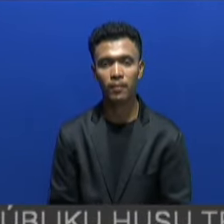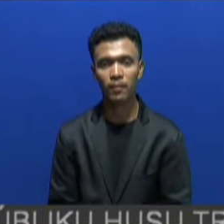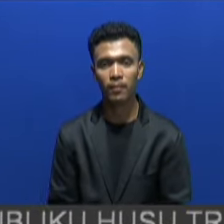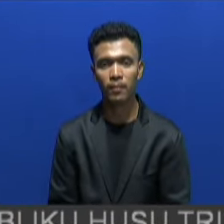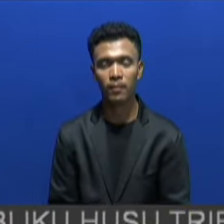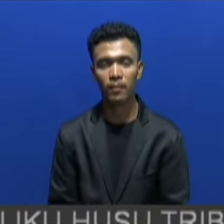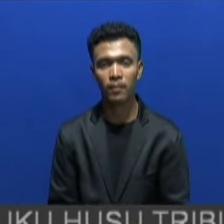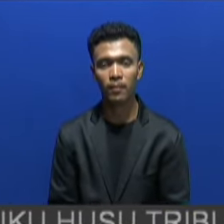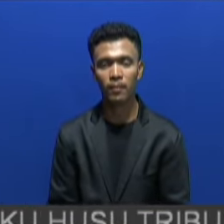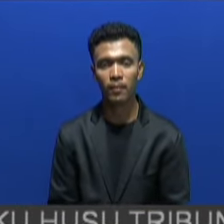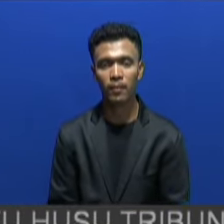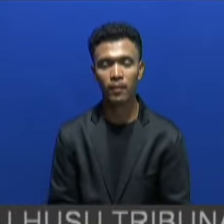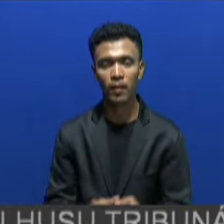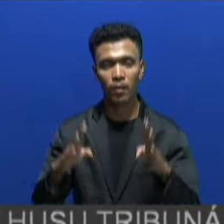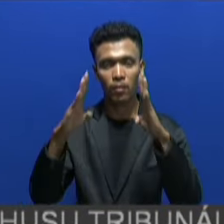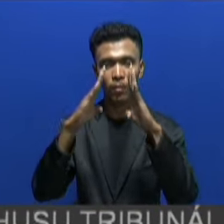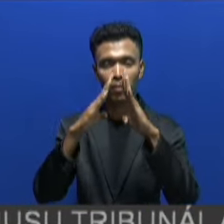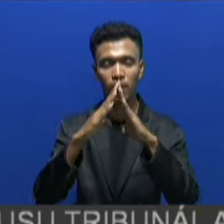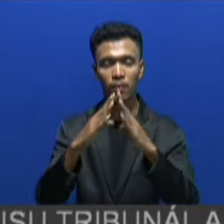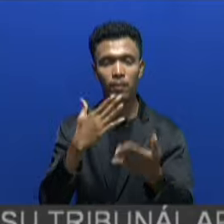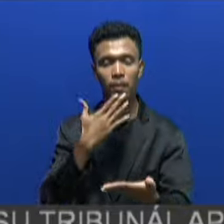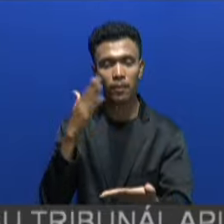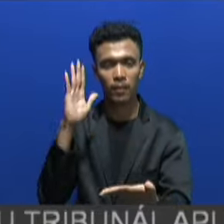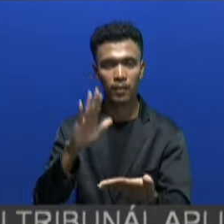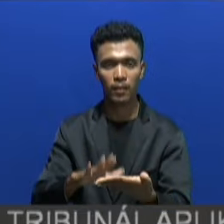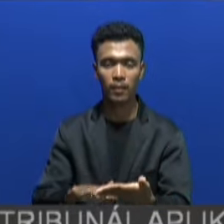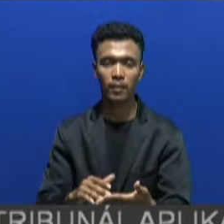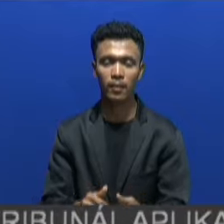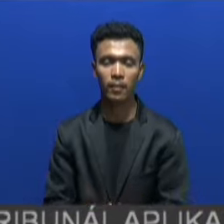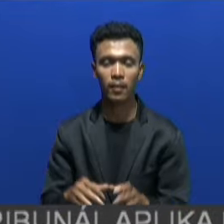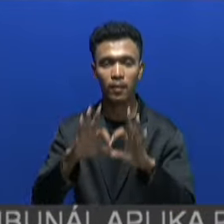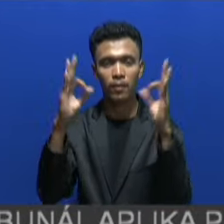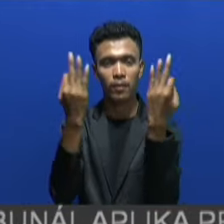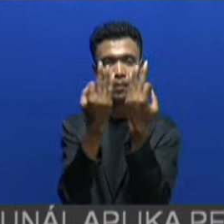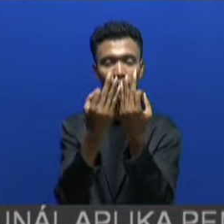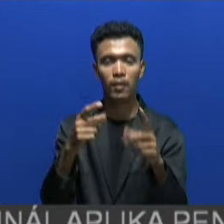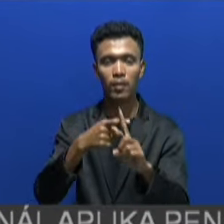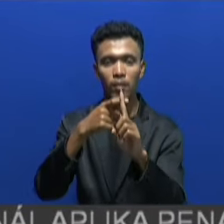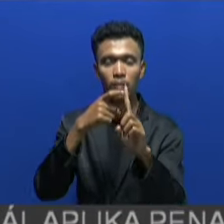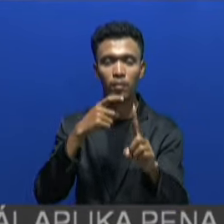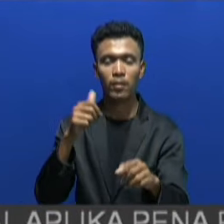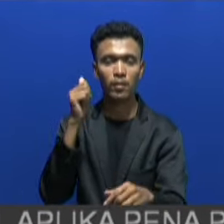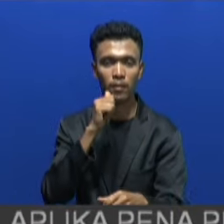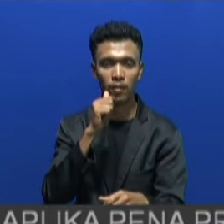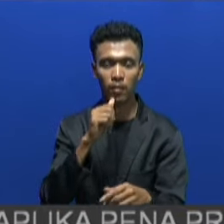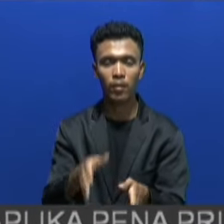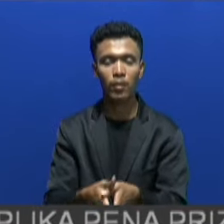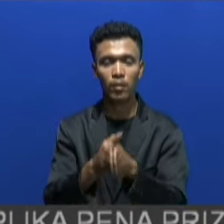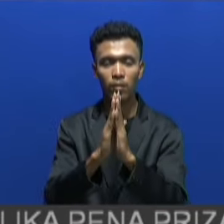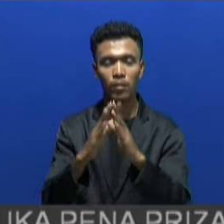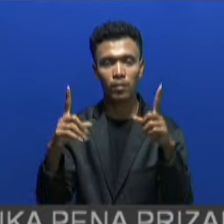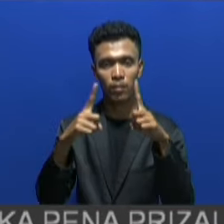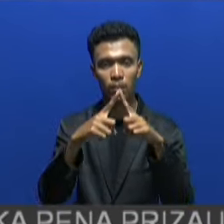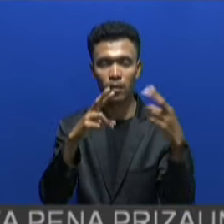Nia baraka, ne be kondisaun, laiha. Familia husi inam faluk ne, husu ba parte